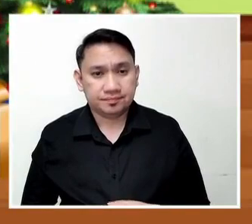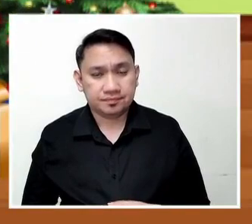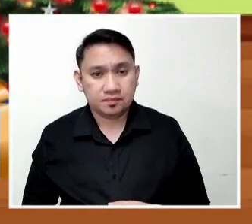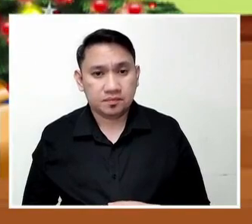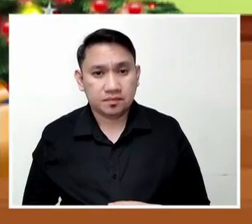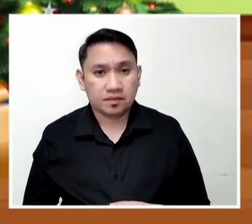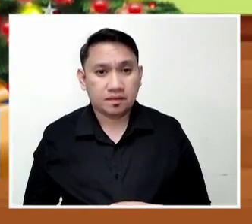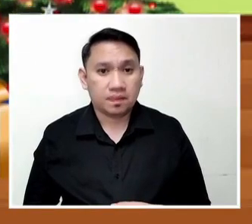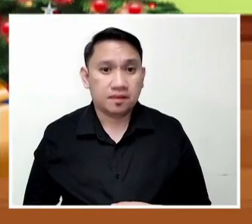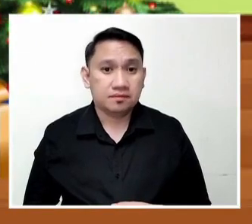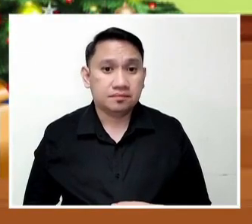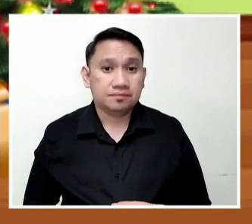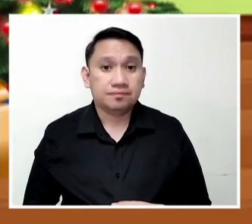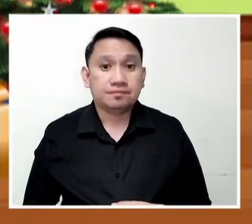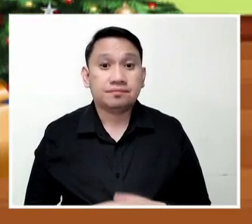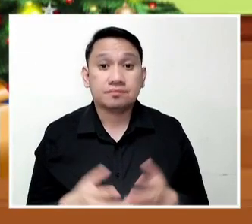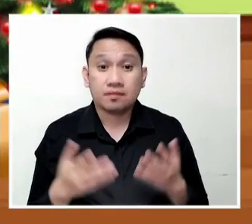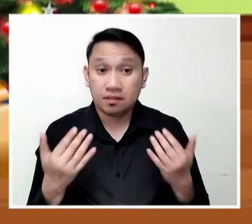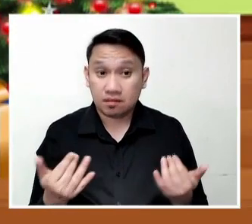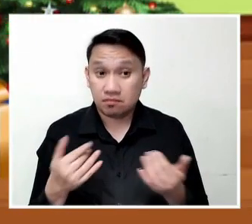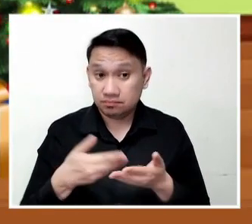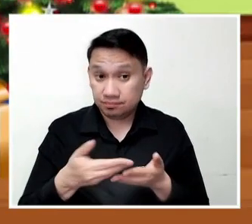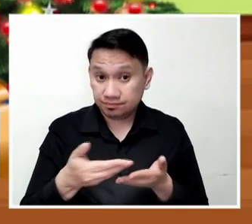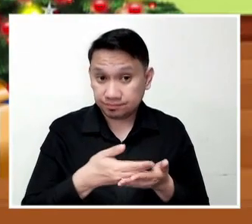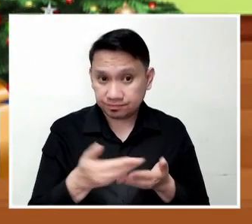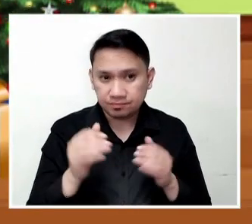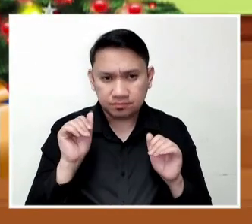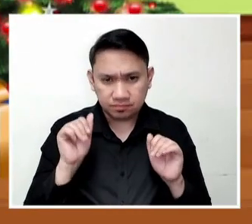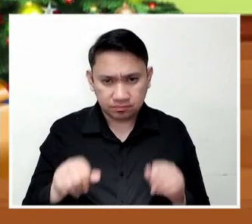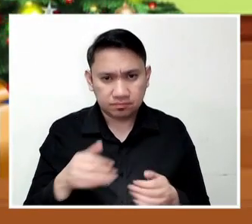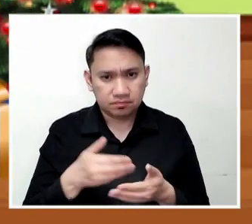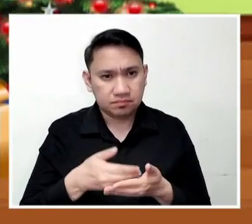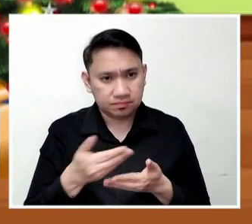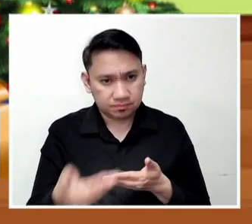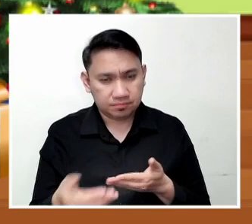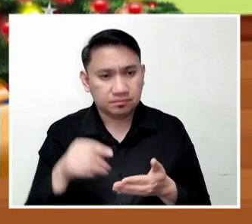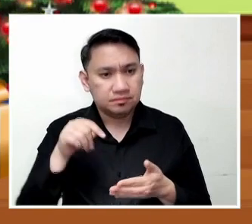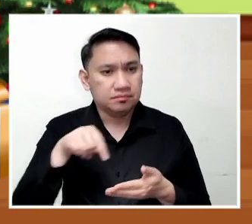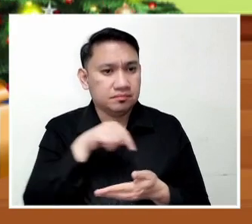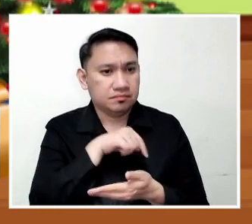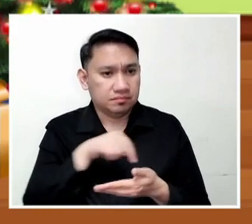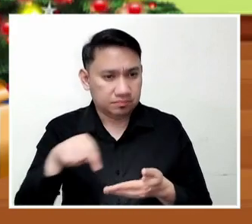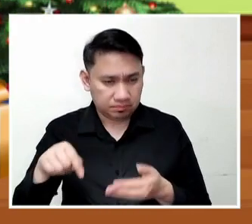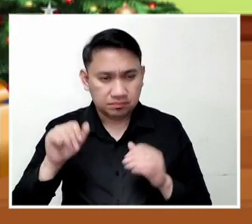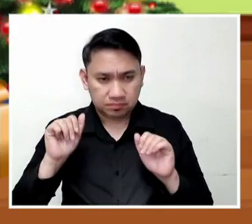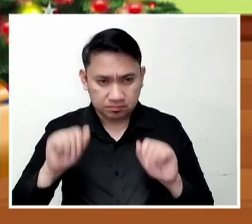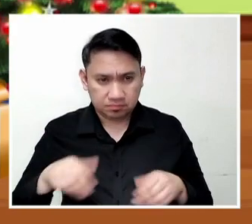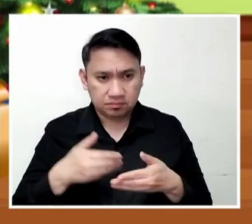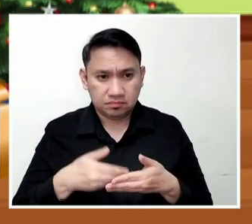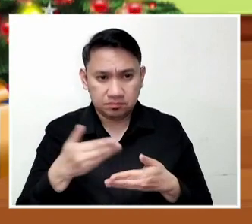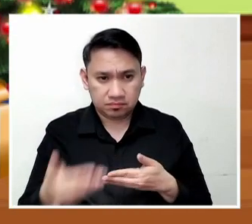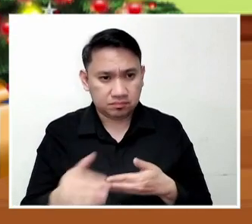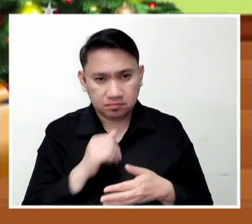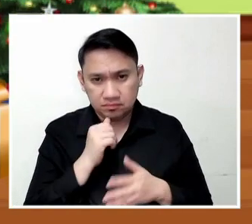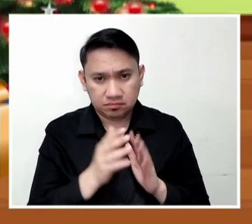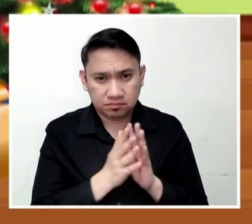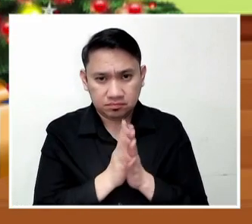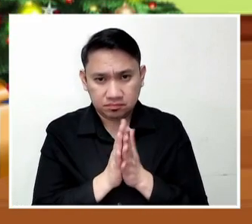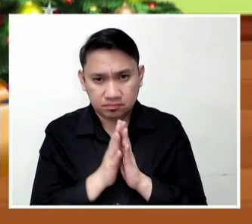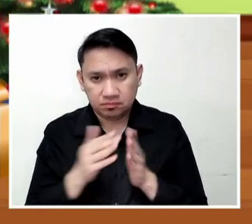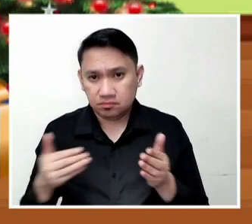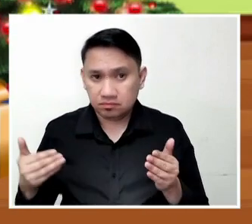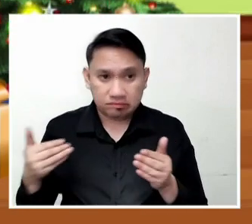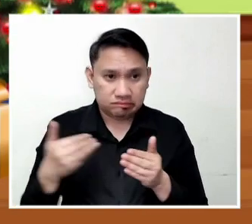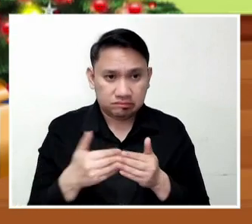Ako mga ating mga kuya, sa pamimili, yung mga pwedeng bilhin na this week, bilhin na para iwas siksikan habang papalapit ang